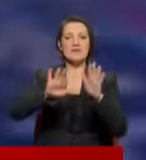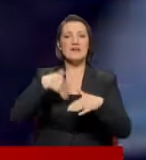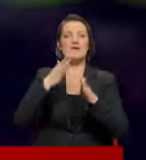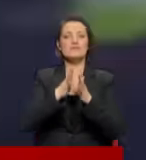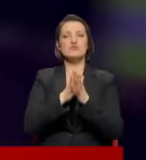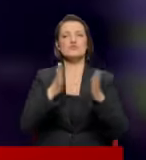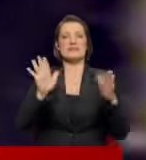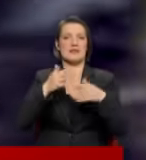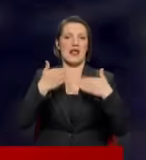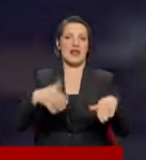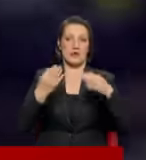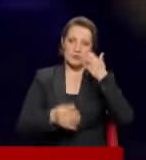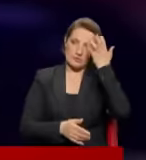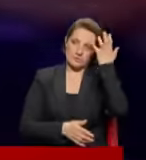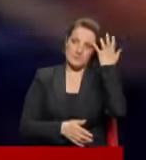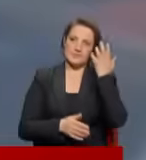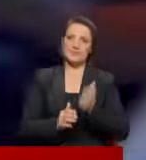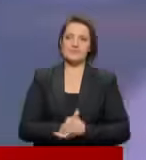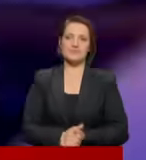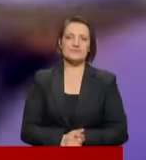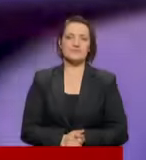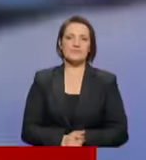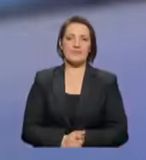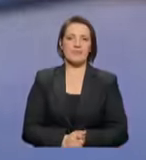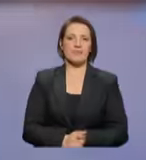fazla büyümesini önledi.